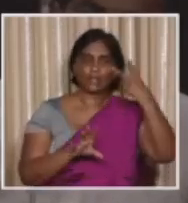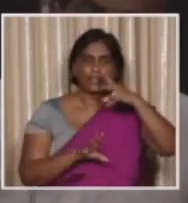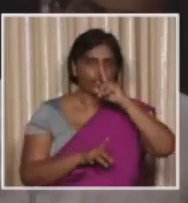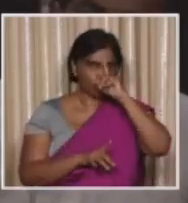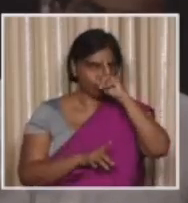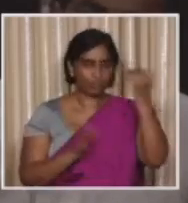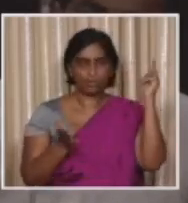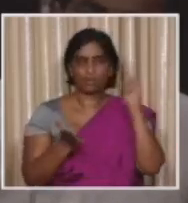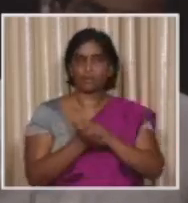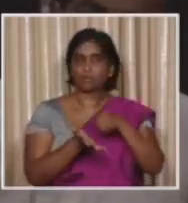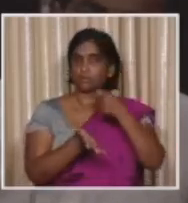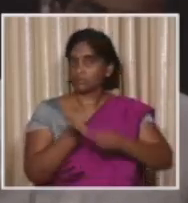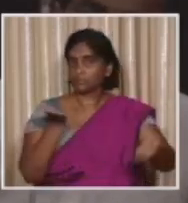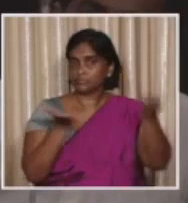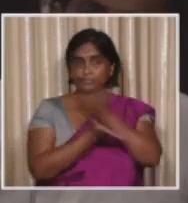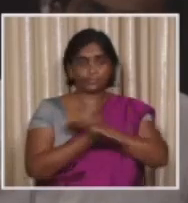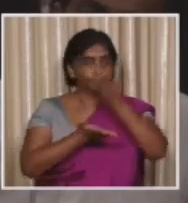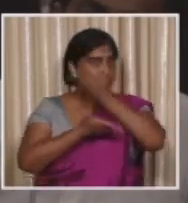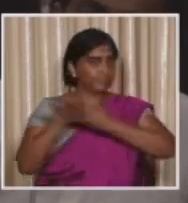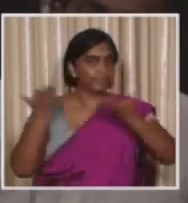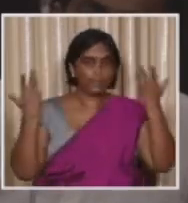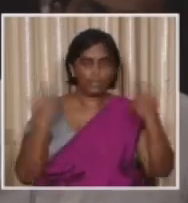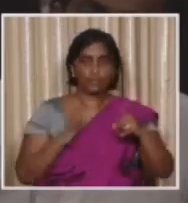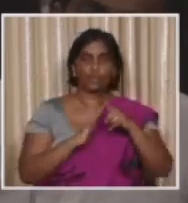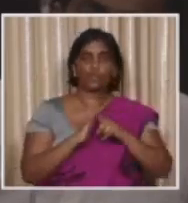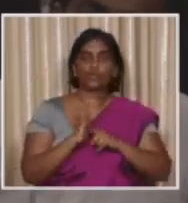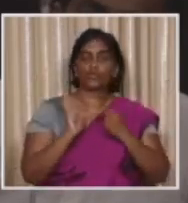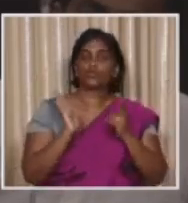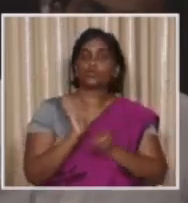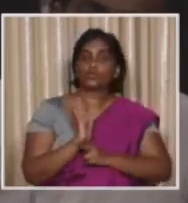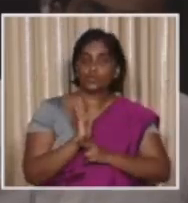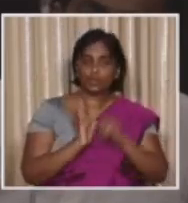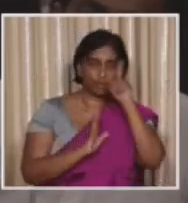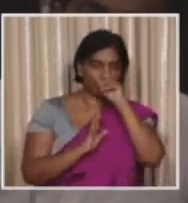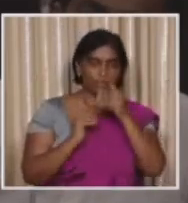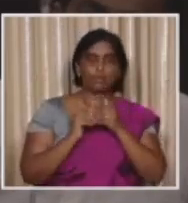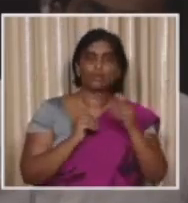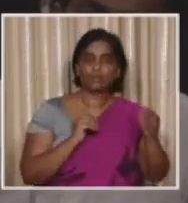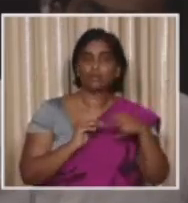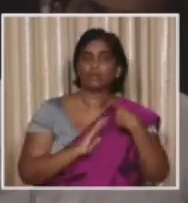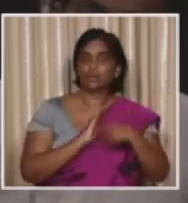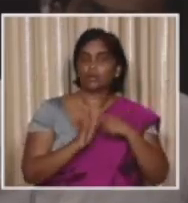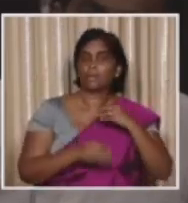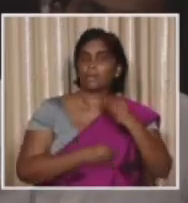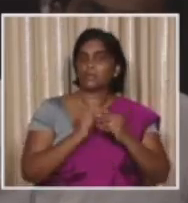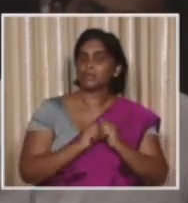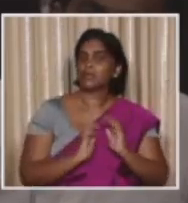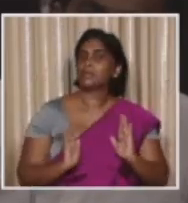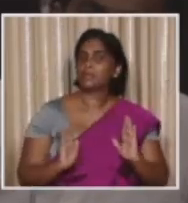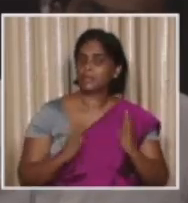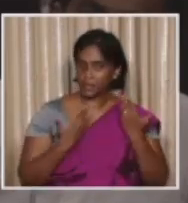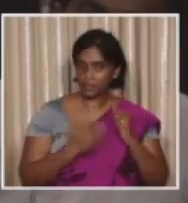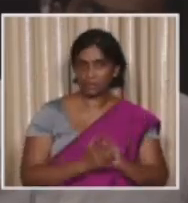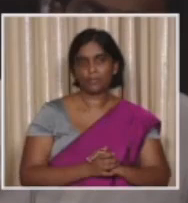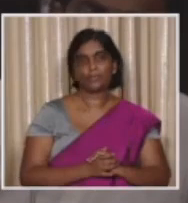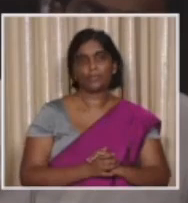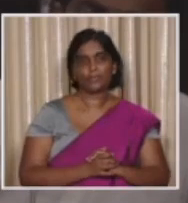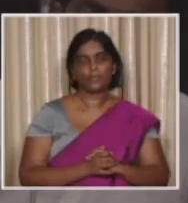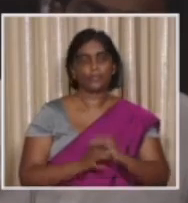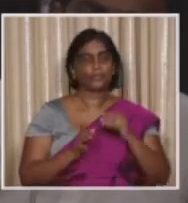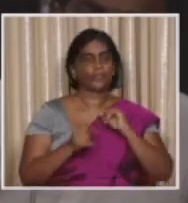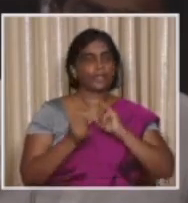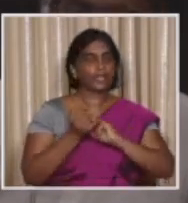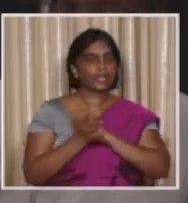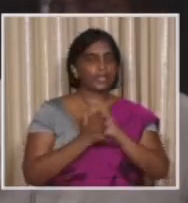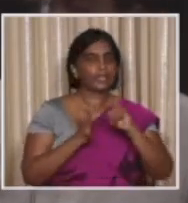ඇවිල්ලා ගිවිසුම් ගත වෙලා ජුනි මාසේ වෙනකට මේ රටේ ව්‍යාපාර කටයුතු ආරම්භ කරන්න. දැන් ෂෙල්